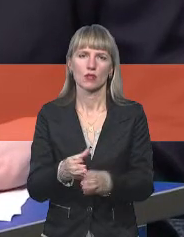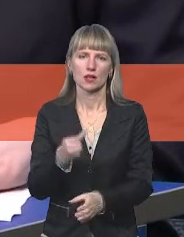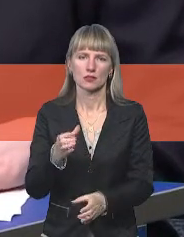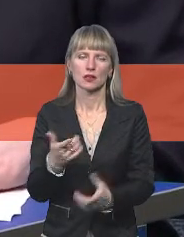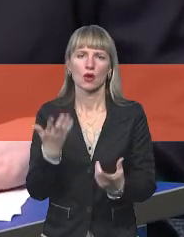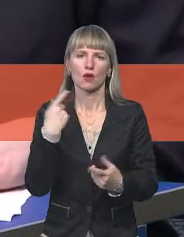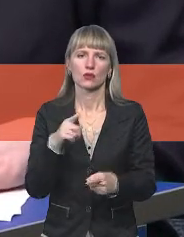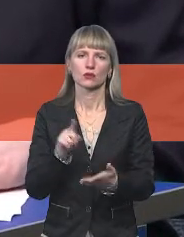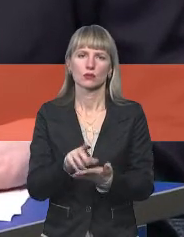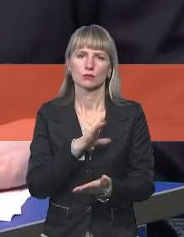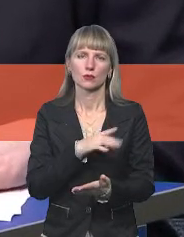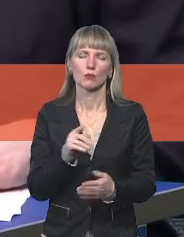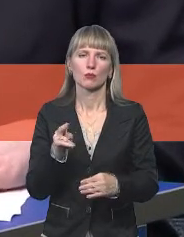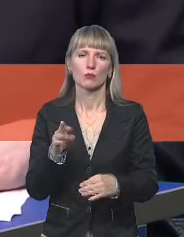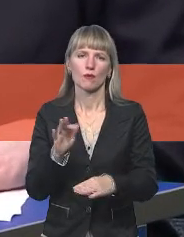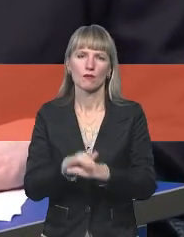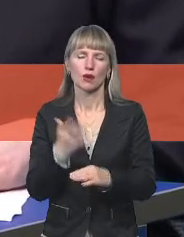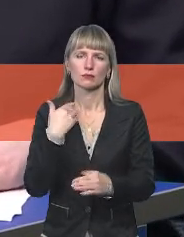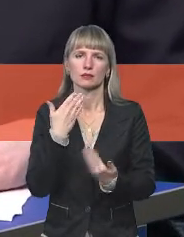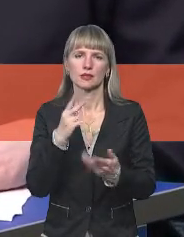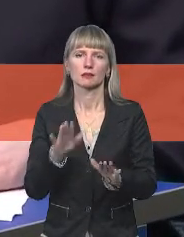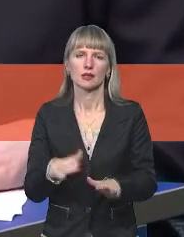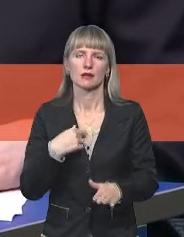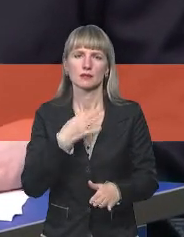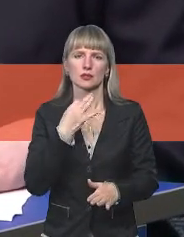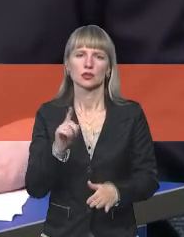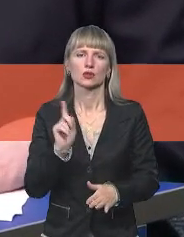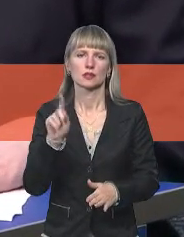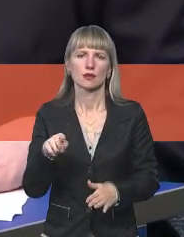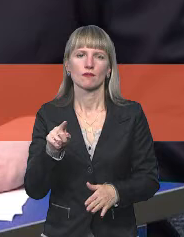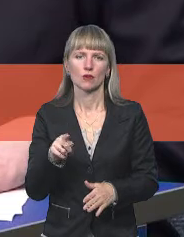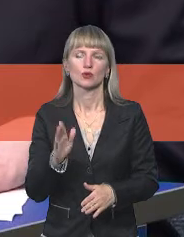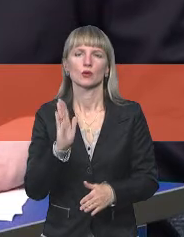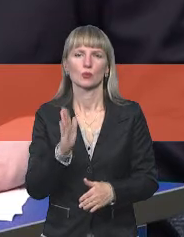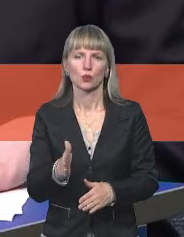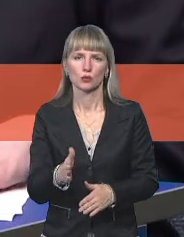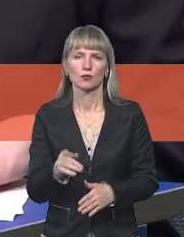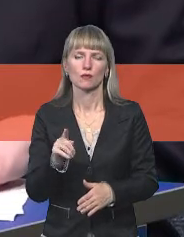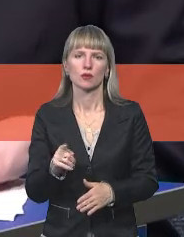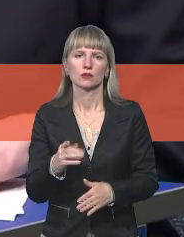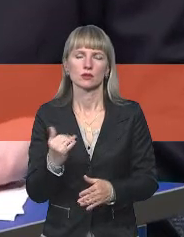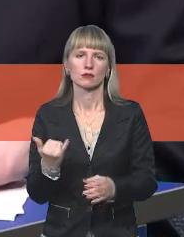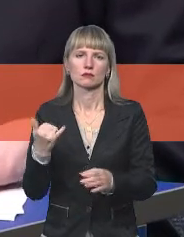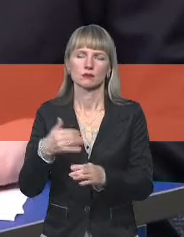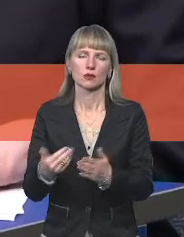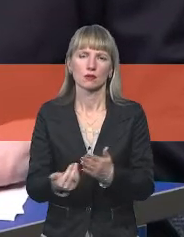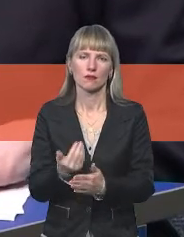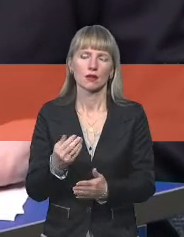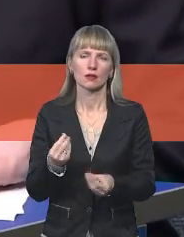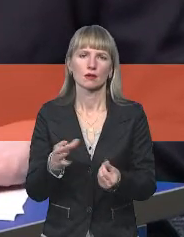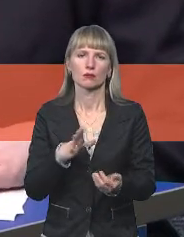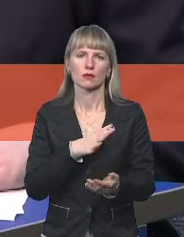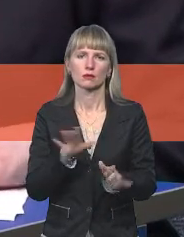вогнегасники, коли це має бути, бо по факту, коли ми питали на місцях, нам казали, що там вони і будуть, і вони перезаправляться, хоча гроші